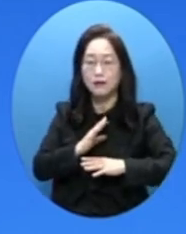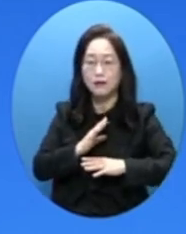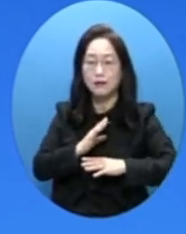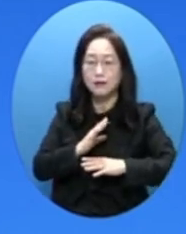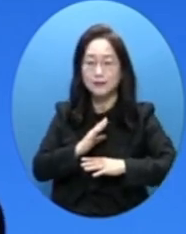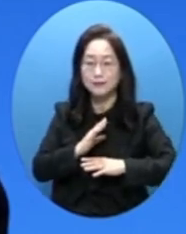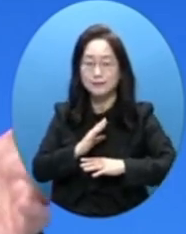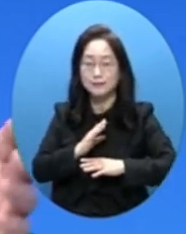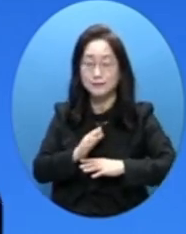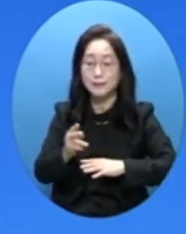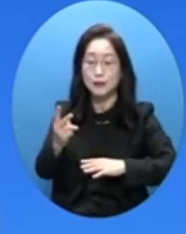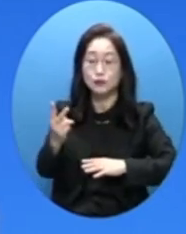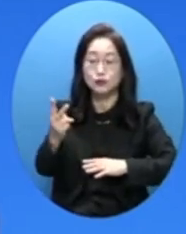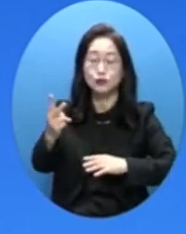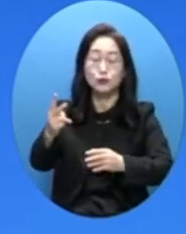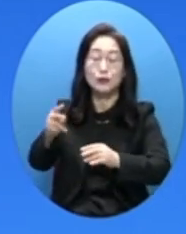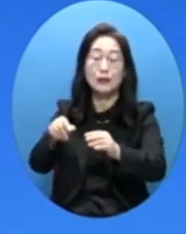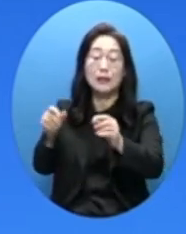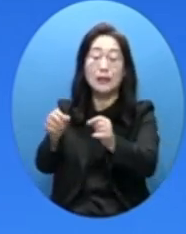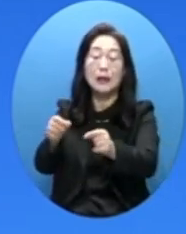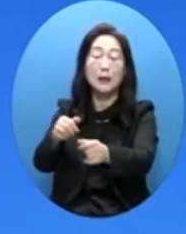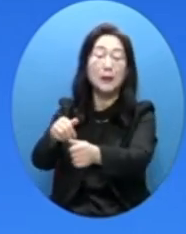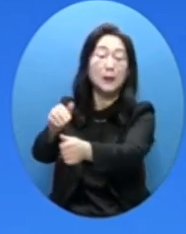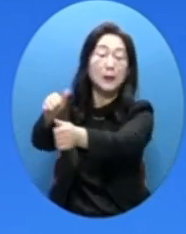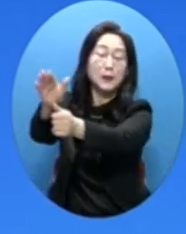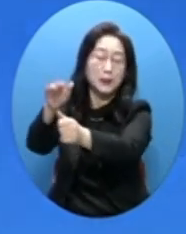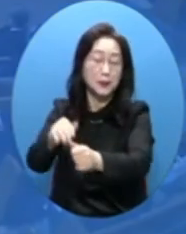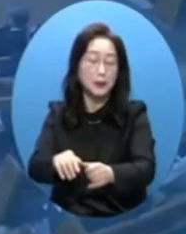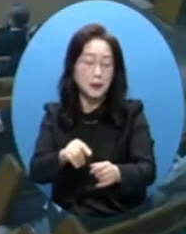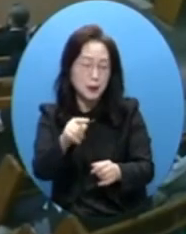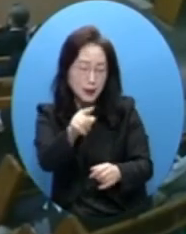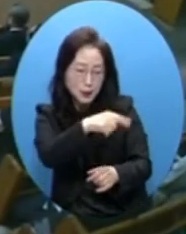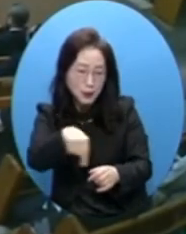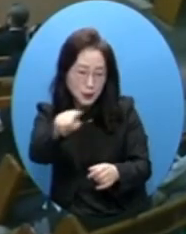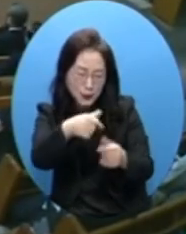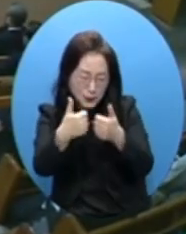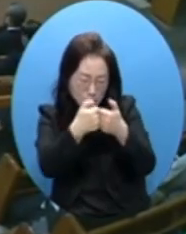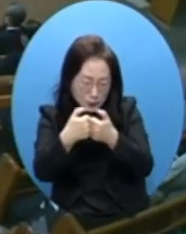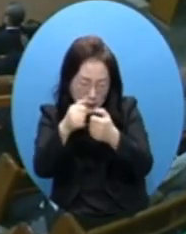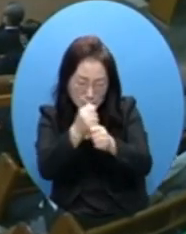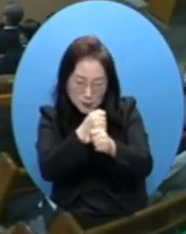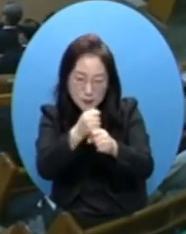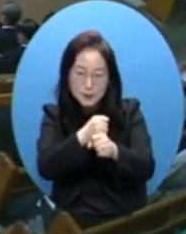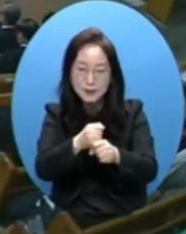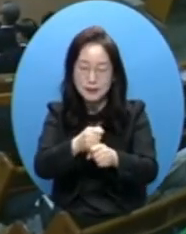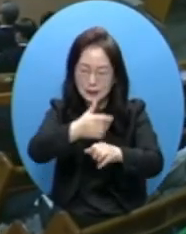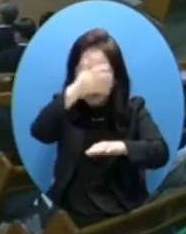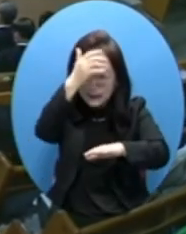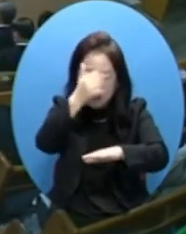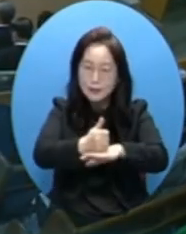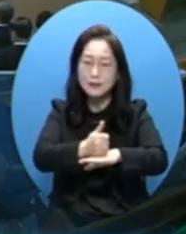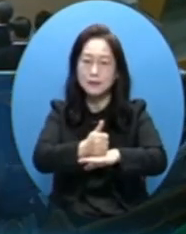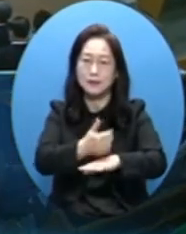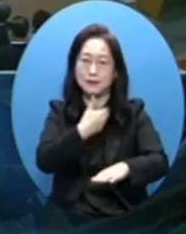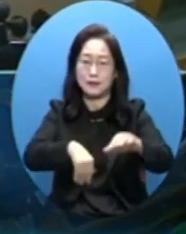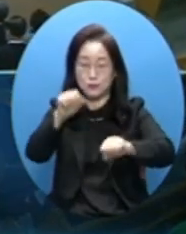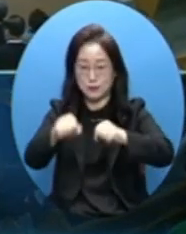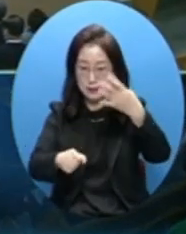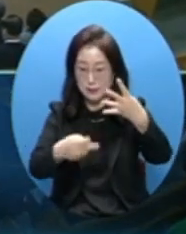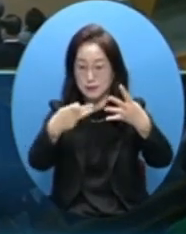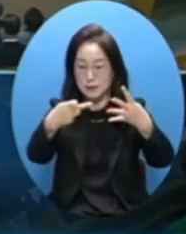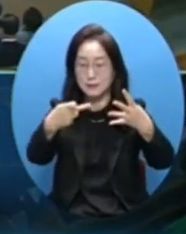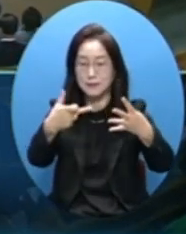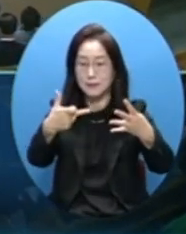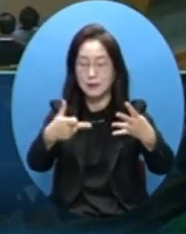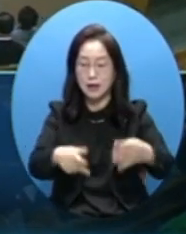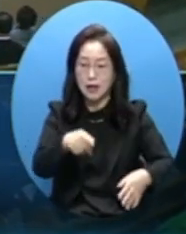그들을 잠깐 내보내고 대책을 의논했습니다. 그리고 이와 같이 결론 지었습니다. 사도행전 4장 10절입니다.